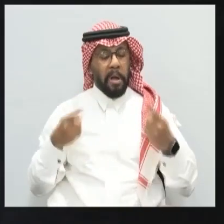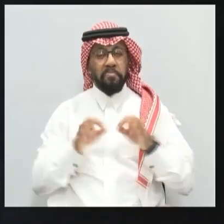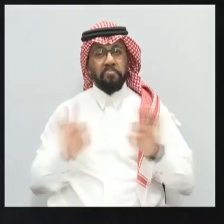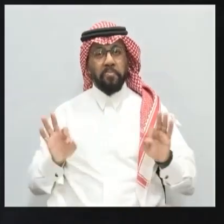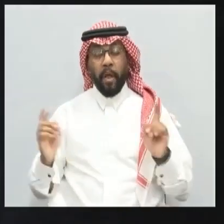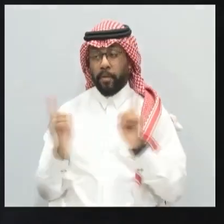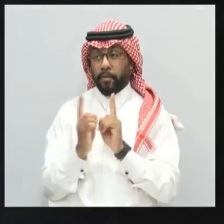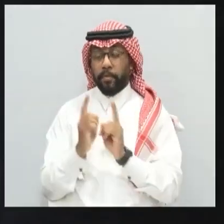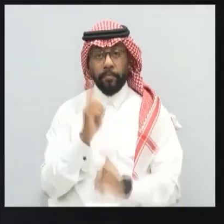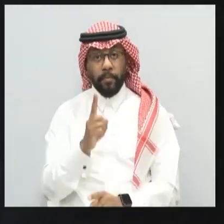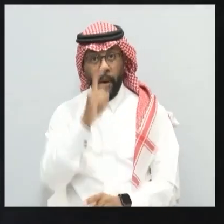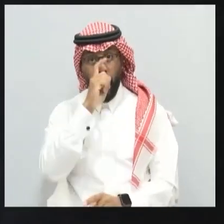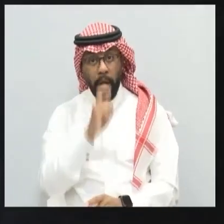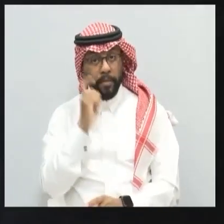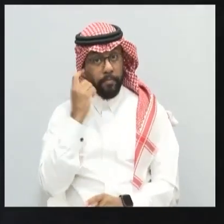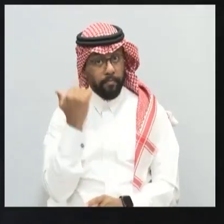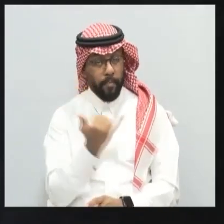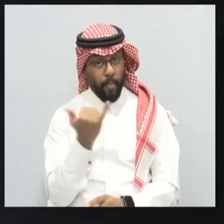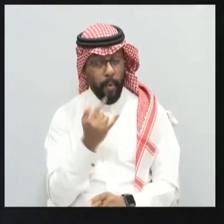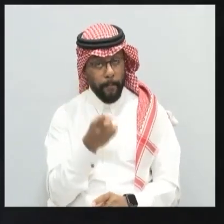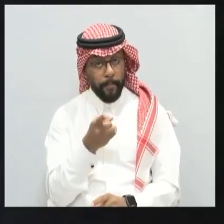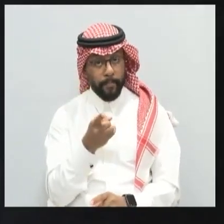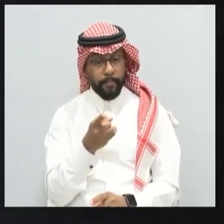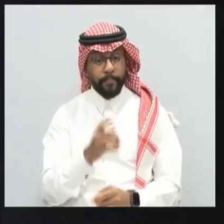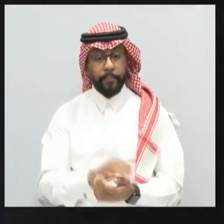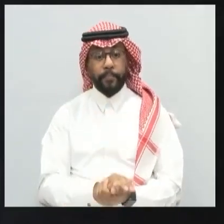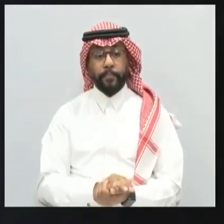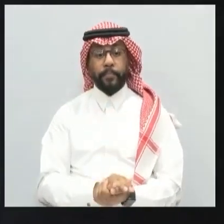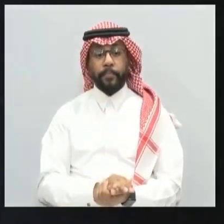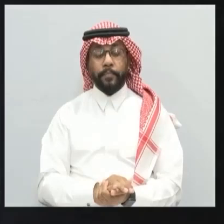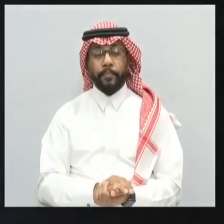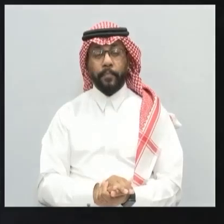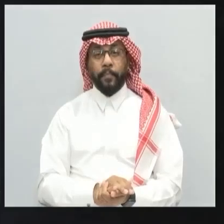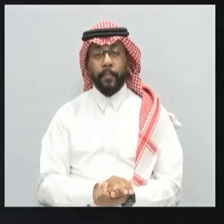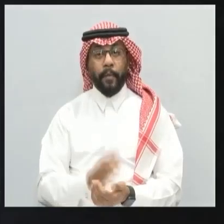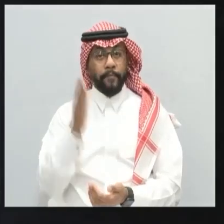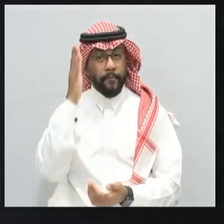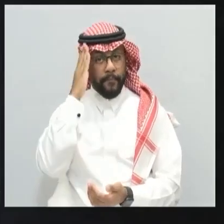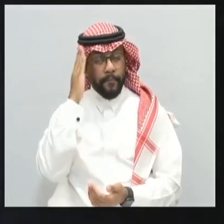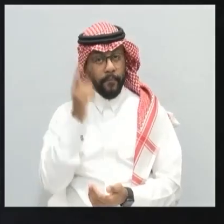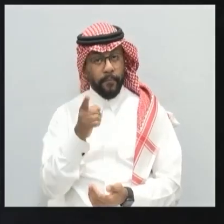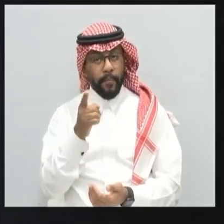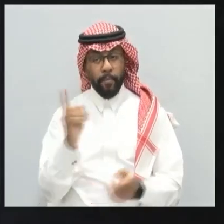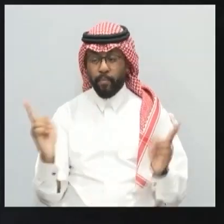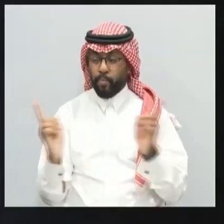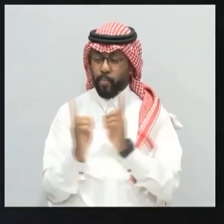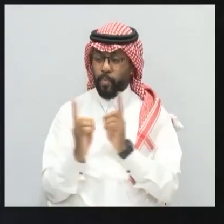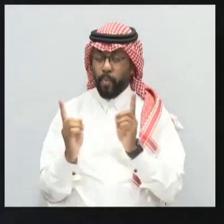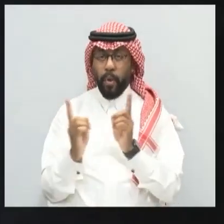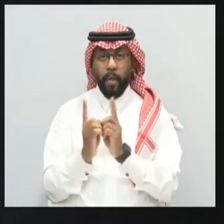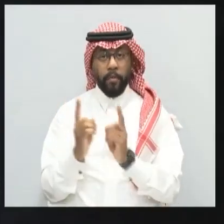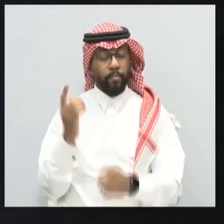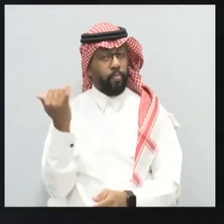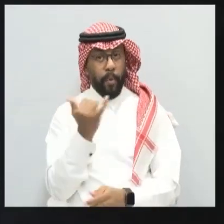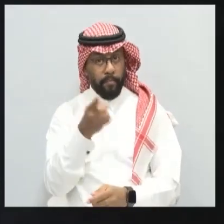وضع في حسبانك وفي في ما يدور في خلدك ان هذه المقابله الشخصيه هي